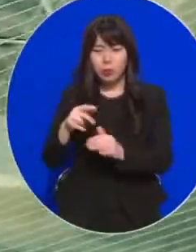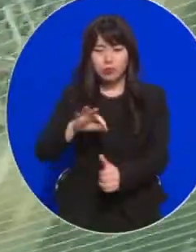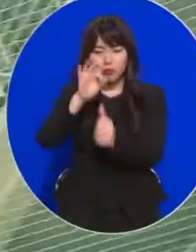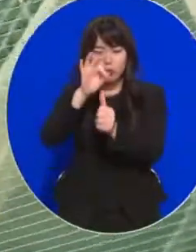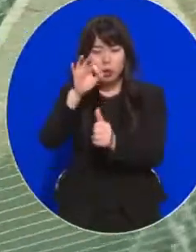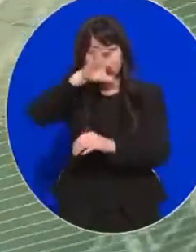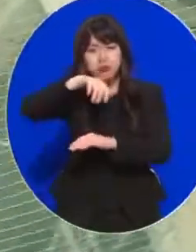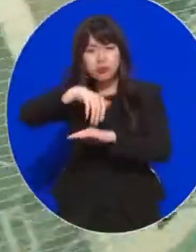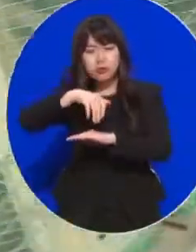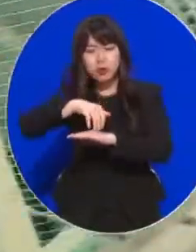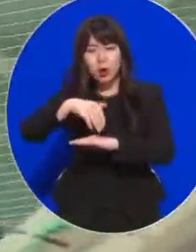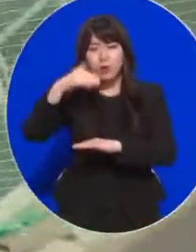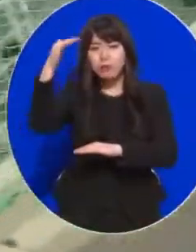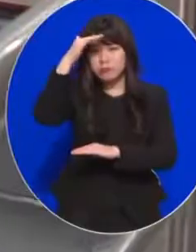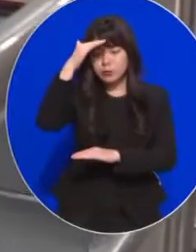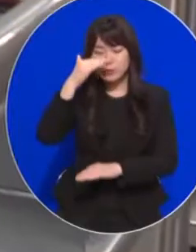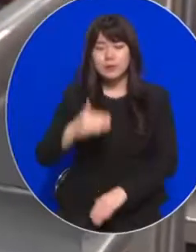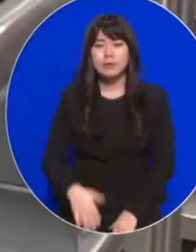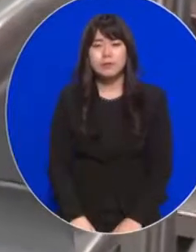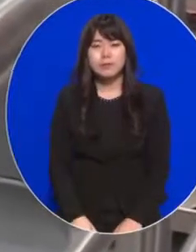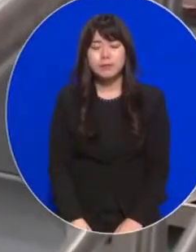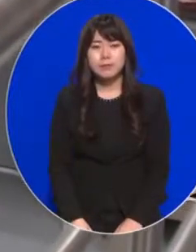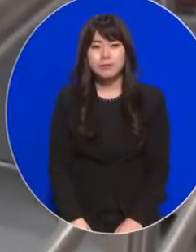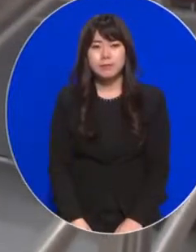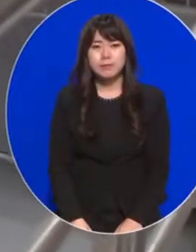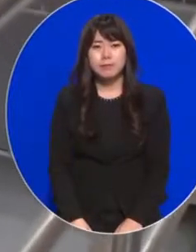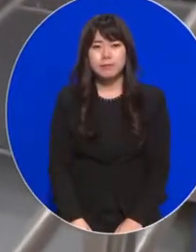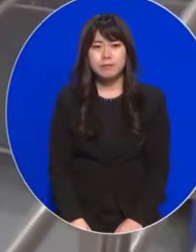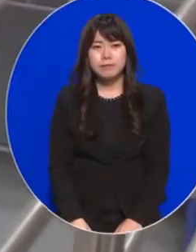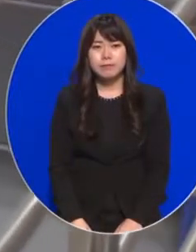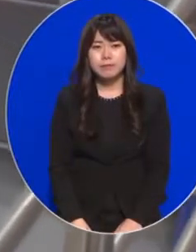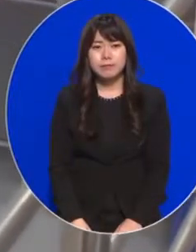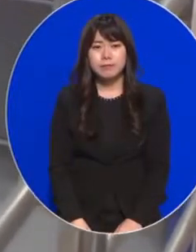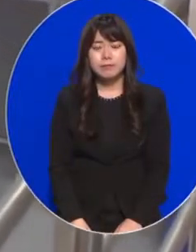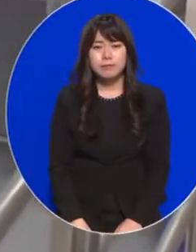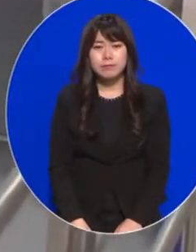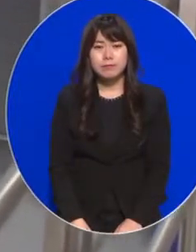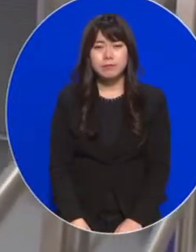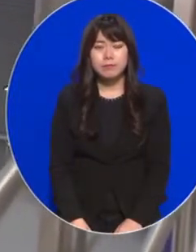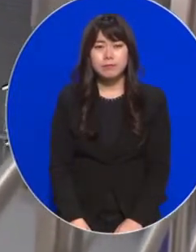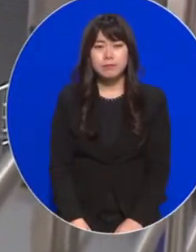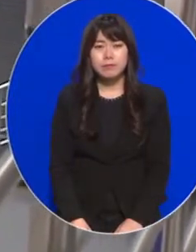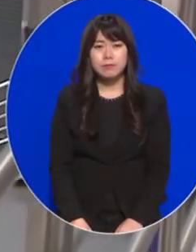구조 교육 훈련을 참관했습니다. KTV 유진양입니다.